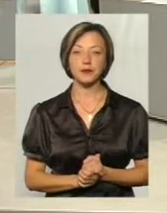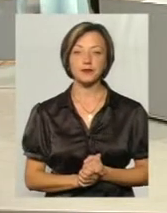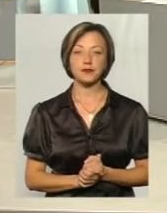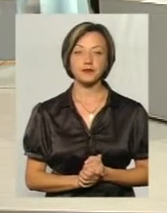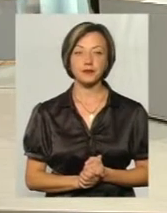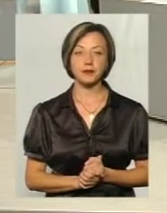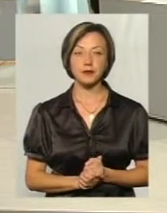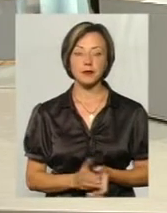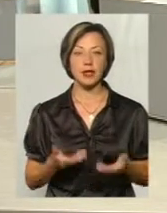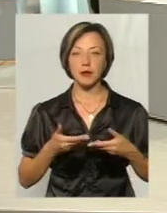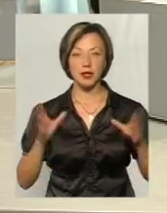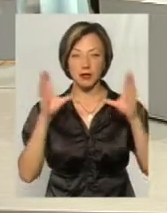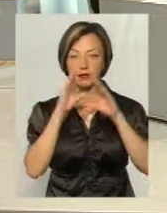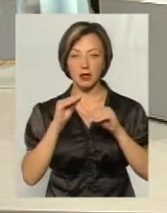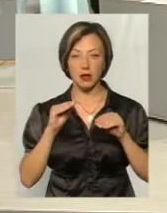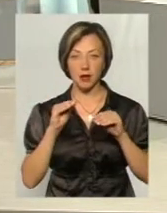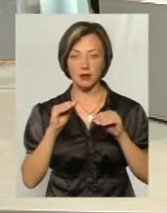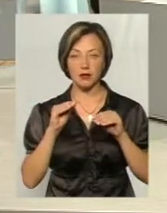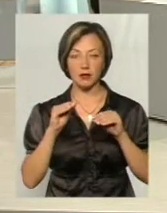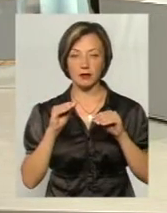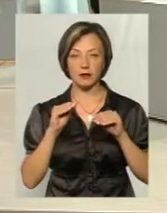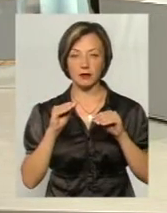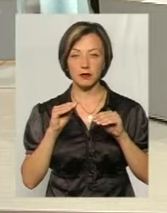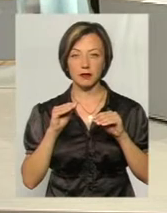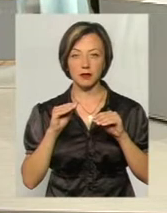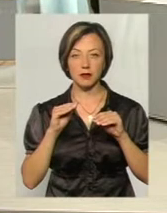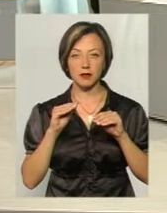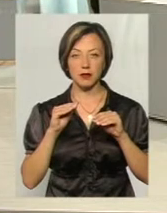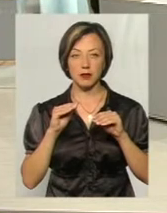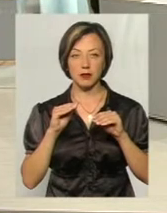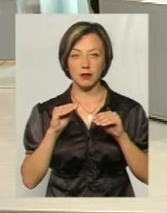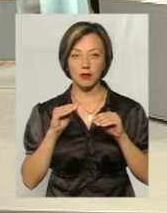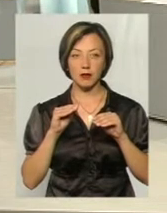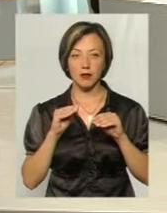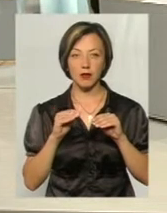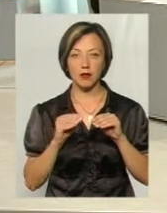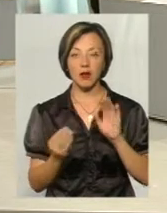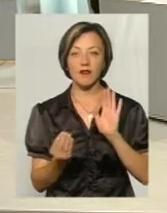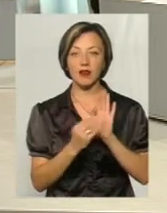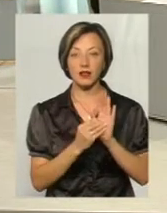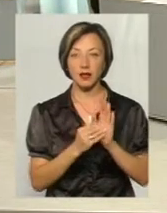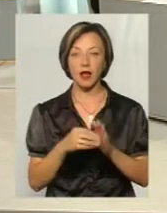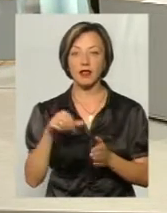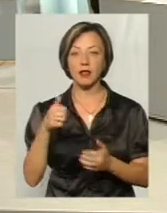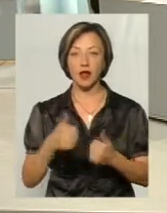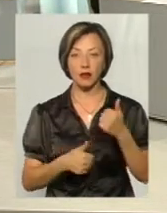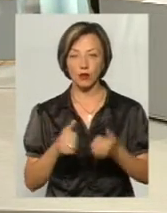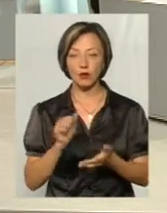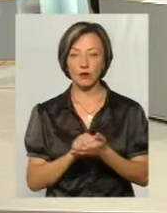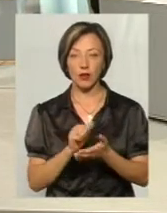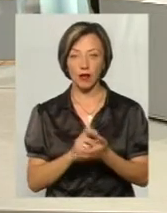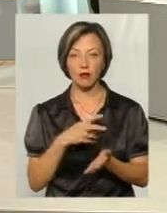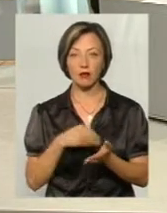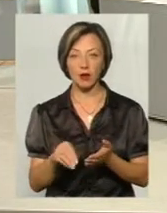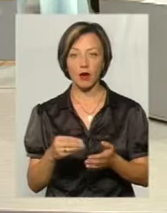Значить, не встигаємо ми виставити тендерну документацію на закупівлі, як вже появляється скарга.